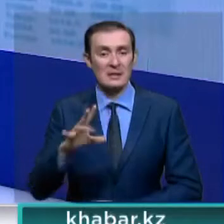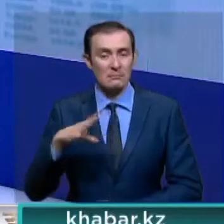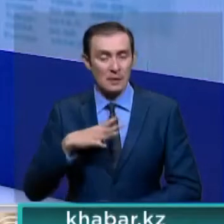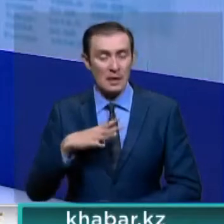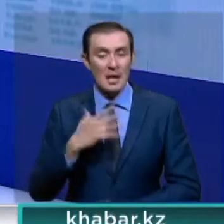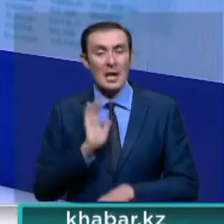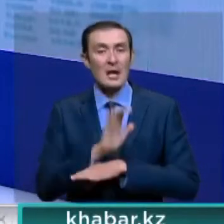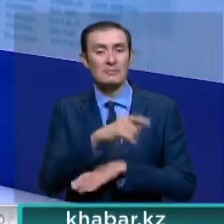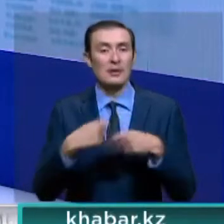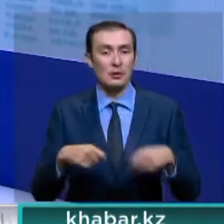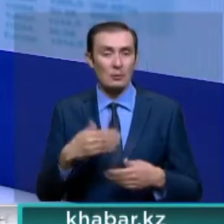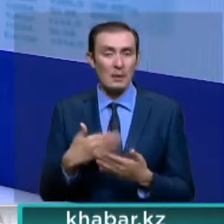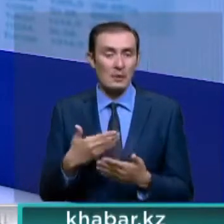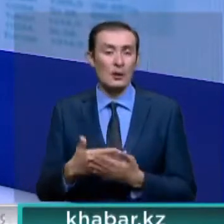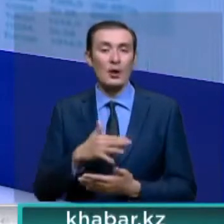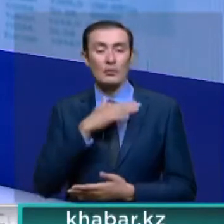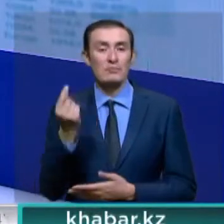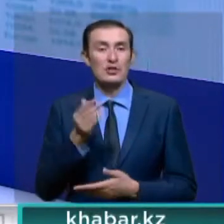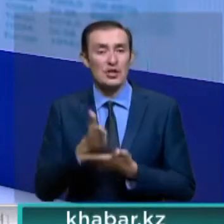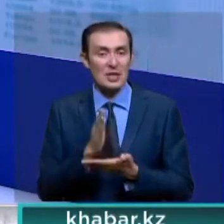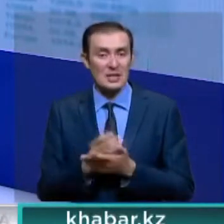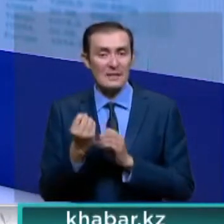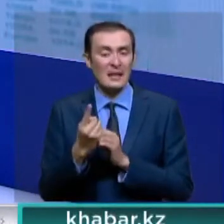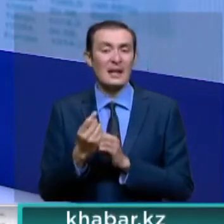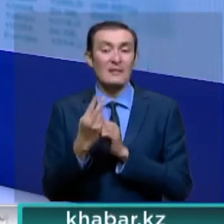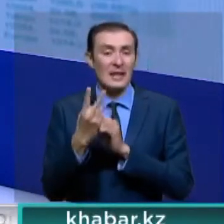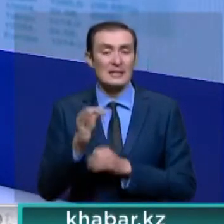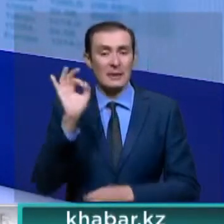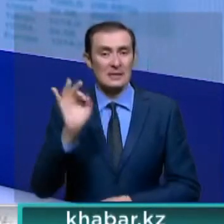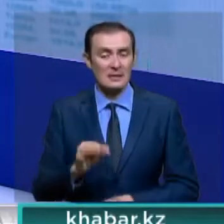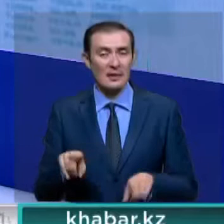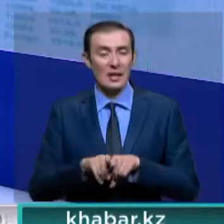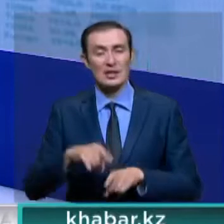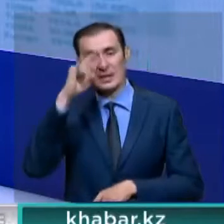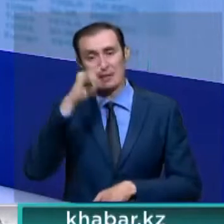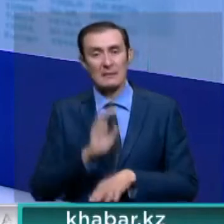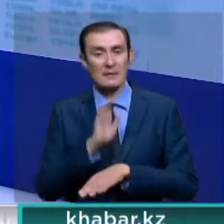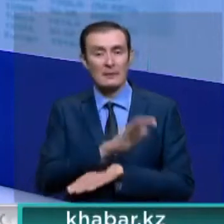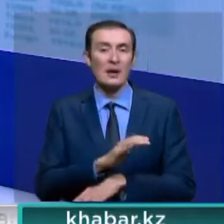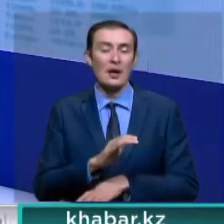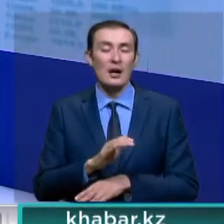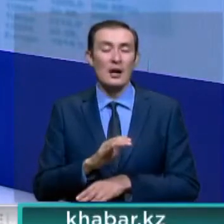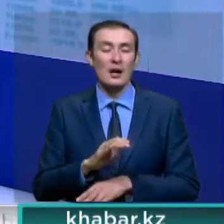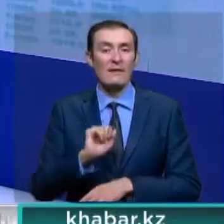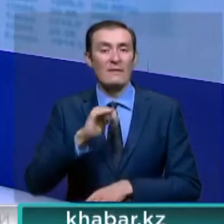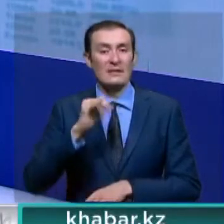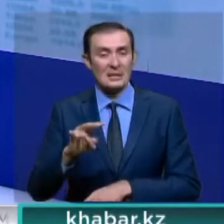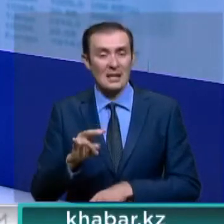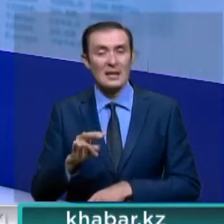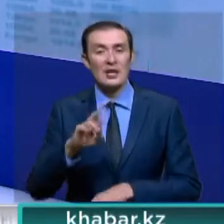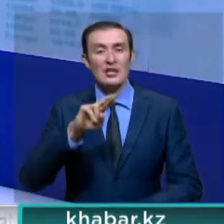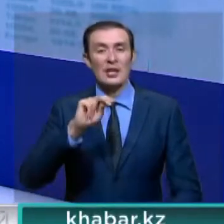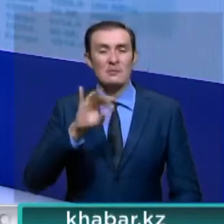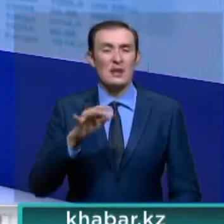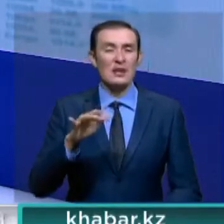туда экспортируем немалую долю пшеницы, 12%. А еще Казахстан поставляет в эту горную страну ячмень,